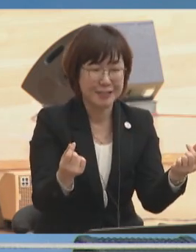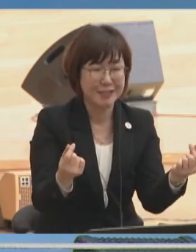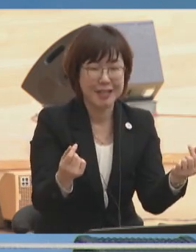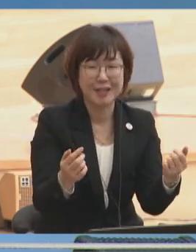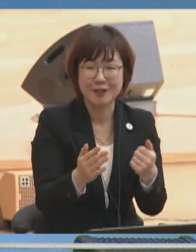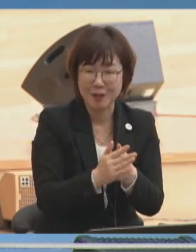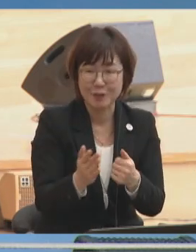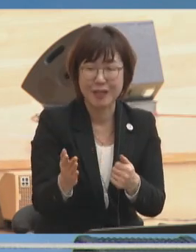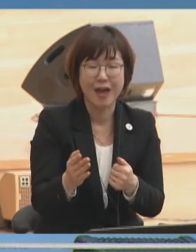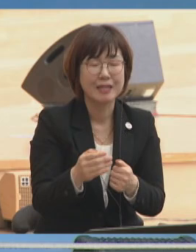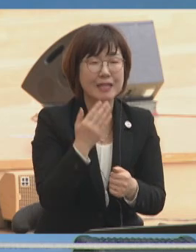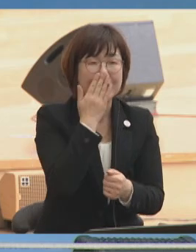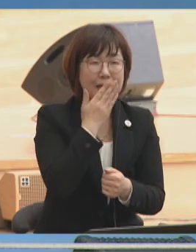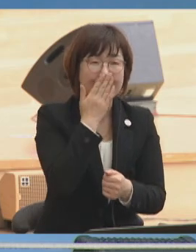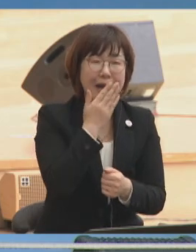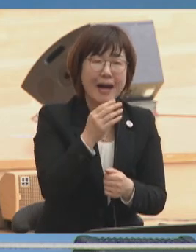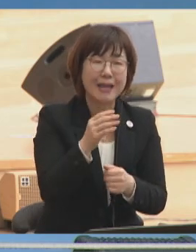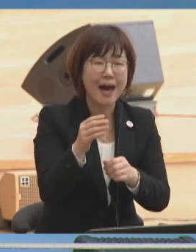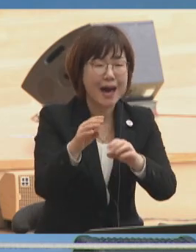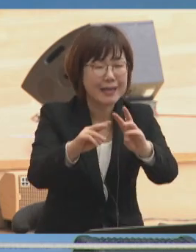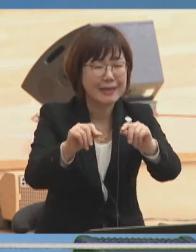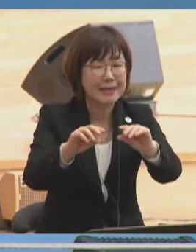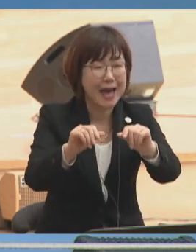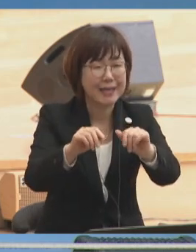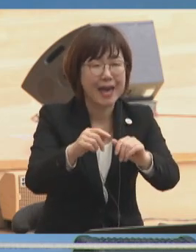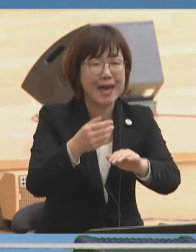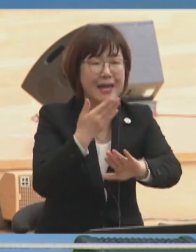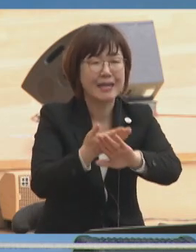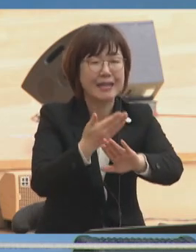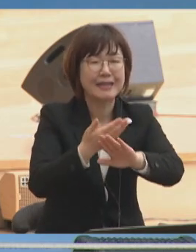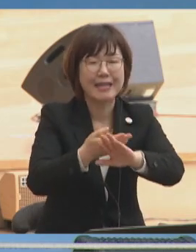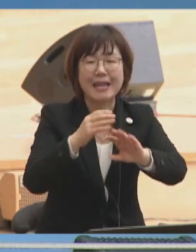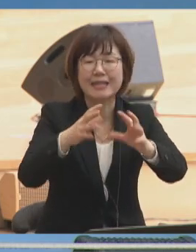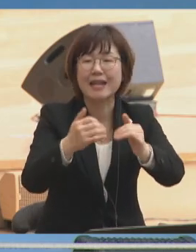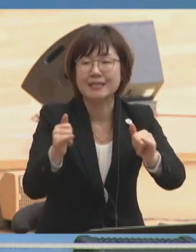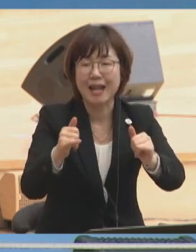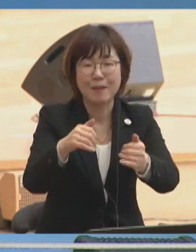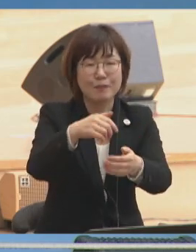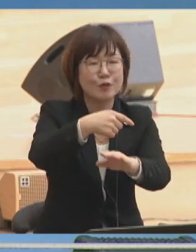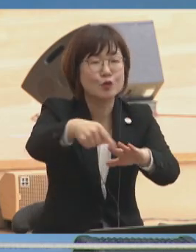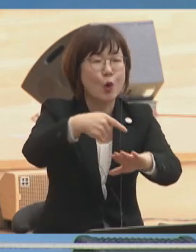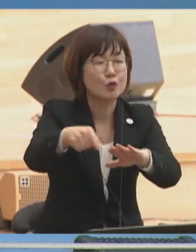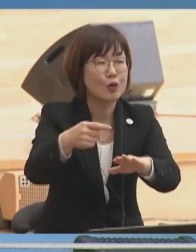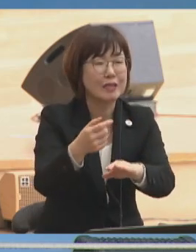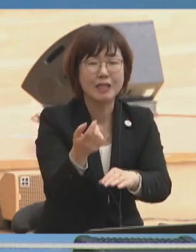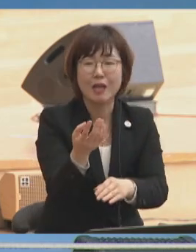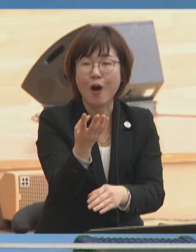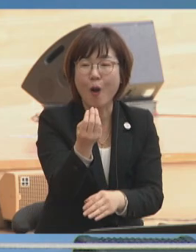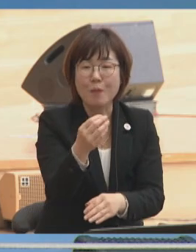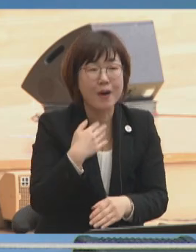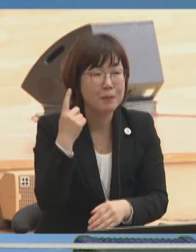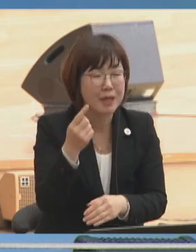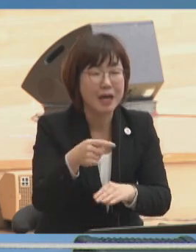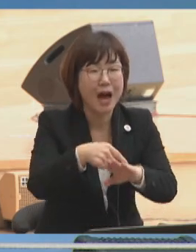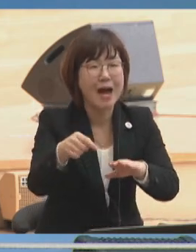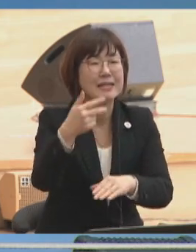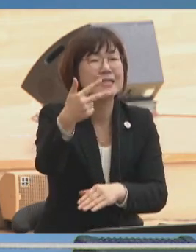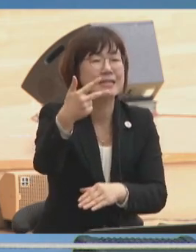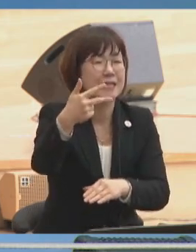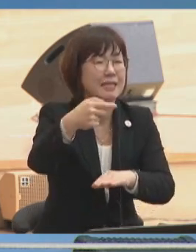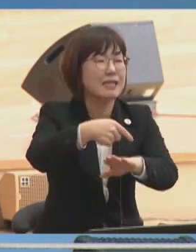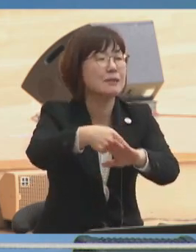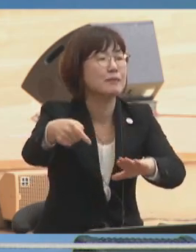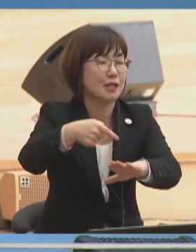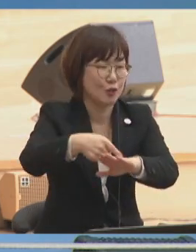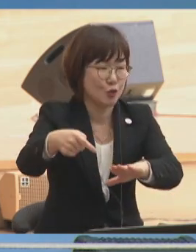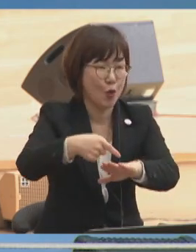가나안에 가나안 땅에 살고 있는 이방인이 있습니다. 가나안 몇 족속? 7족속, 777 연결되어지죠.